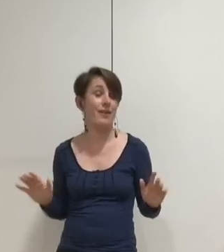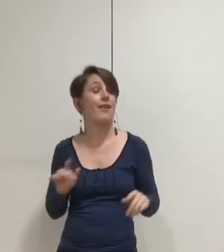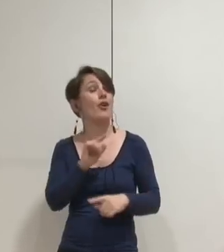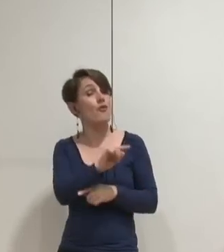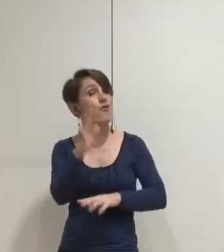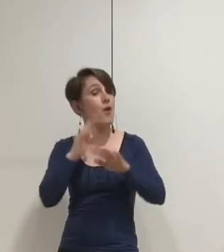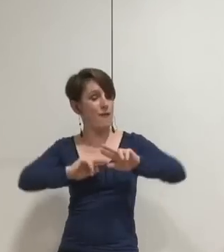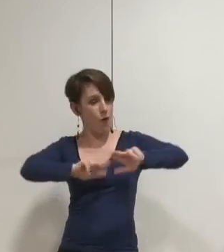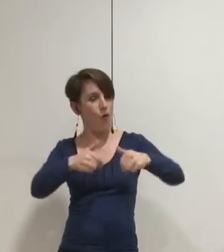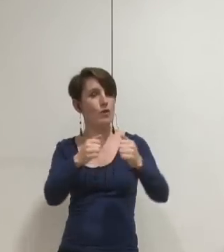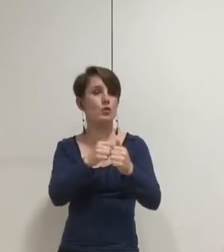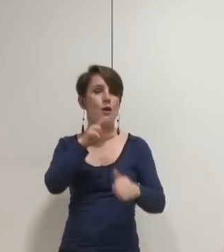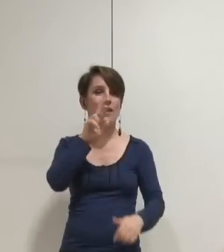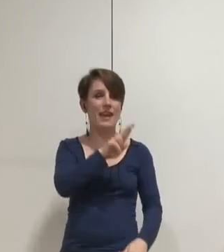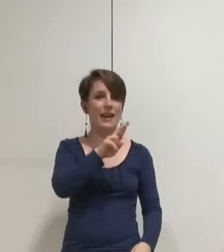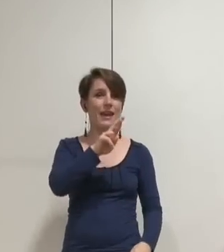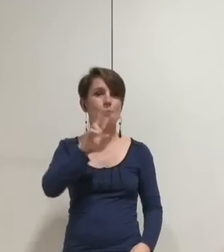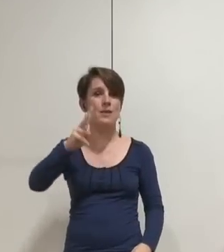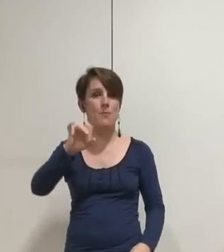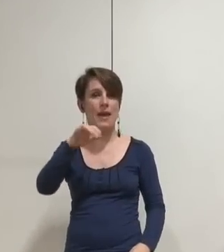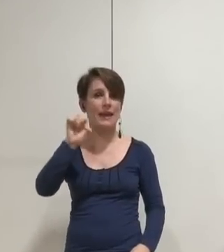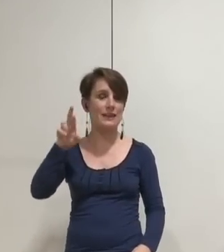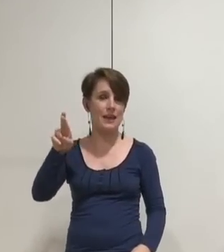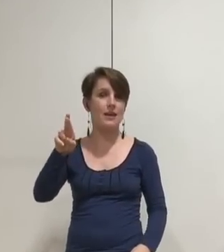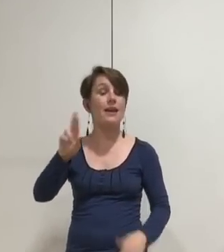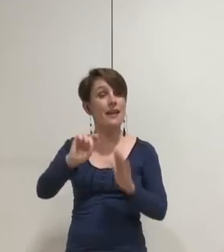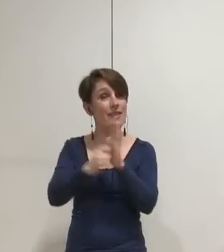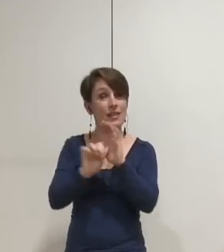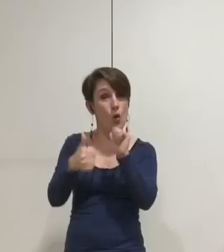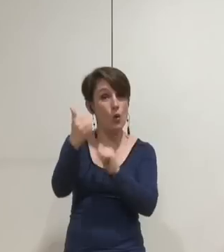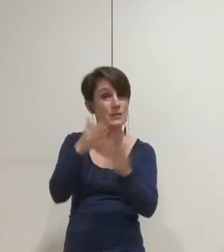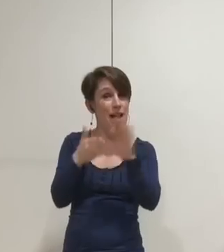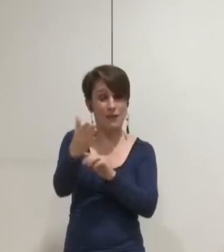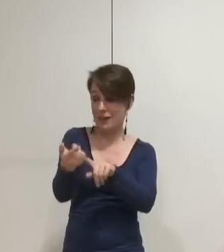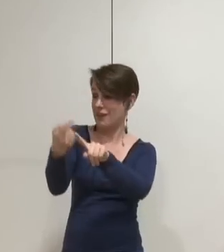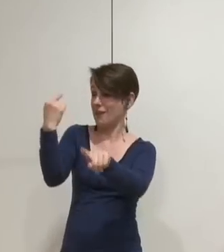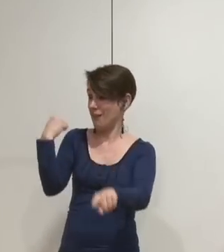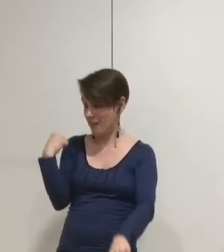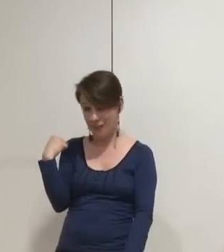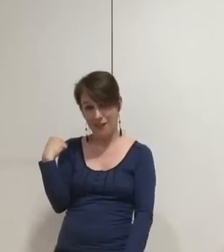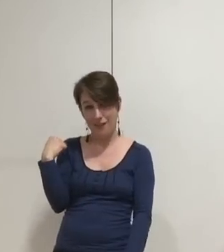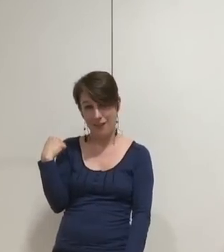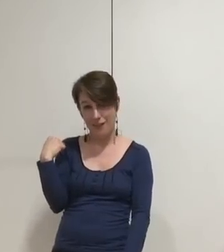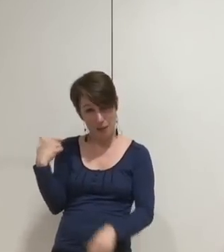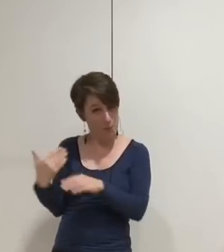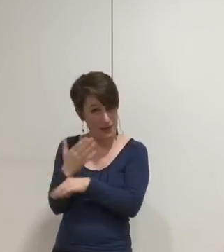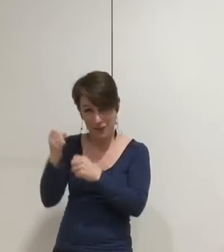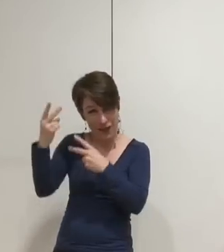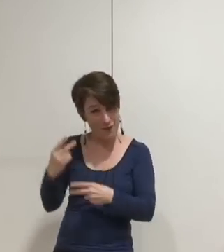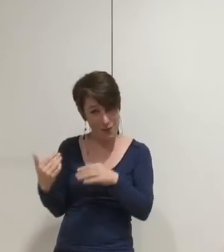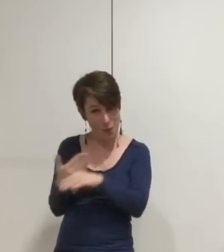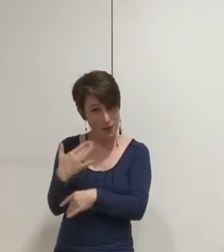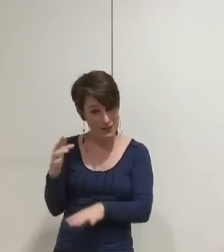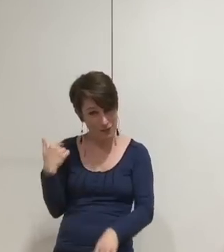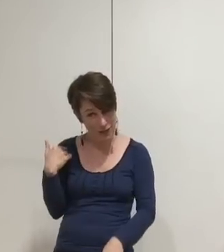remémi perriier organisation pour une manifestation qui a lieu le 11 avril dernier et bien nous apprenons plus d'un mois et demi après que ces